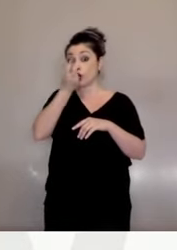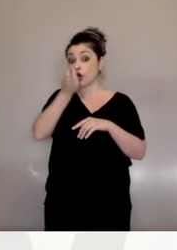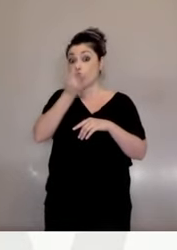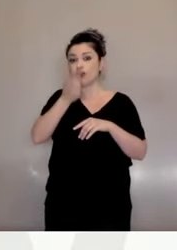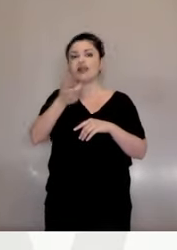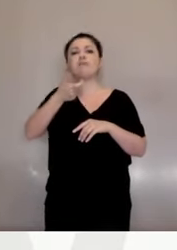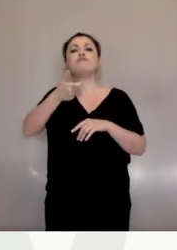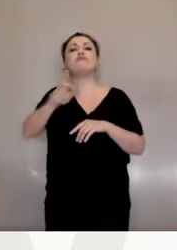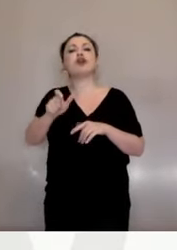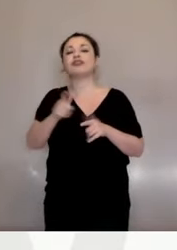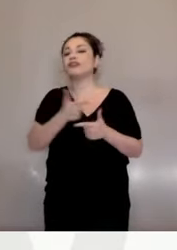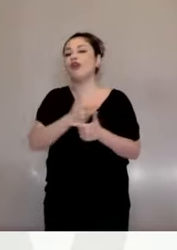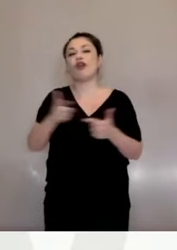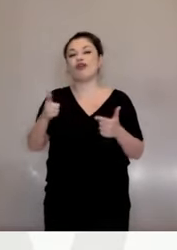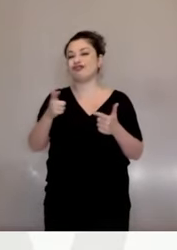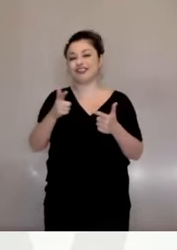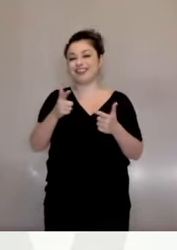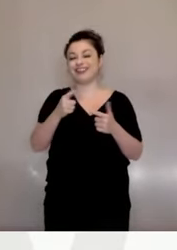cresce e